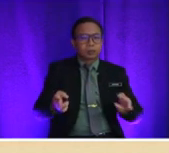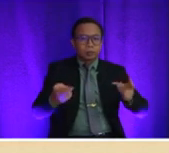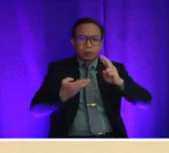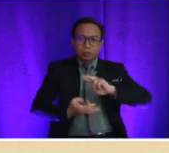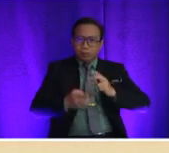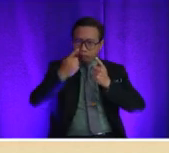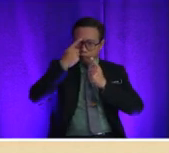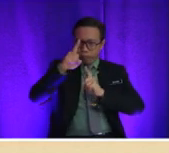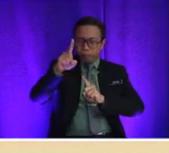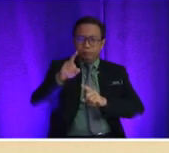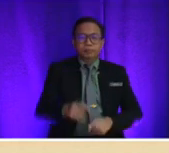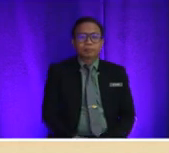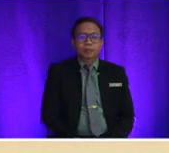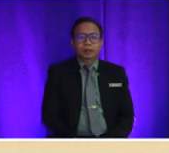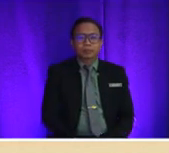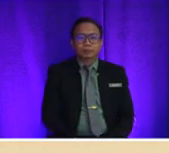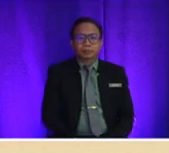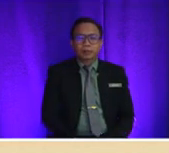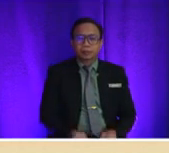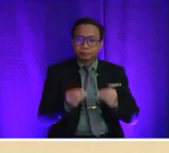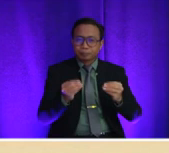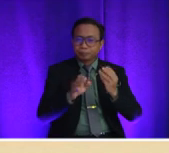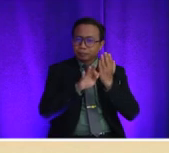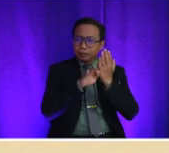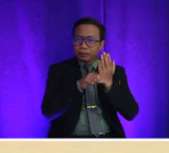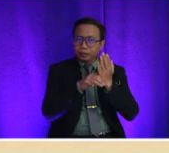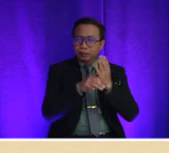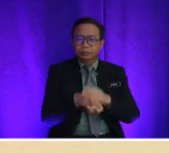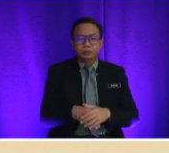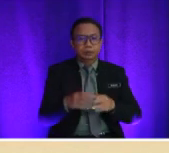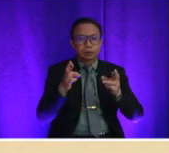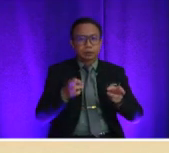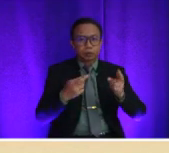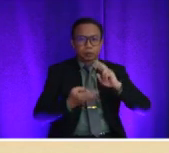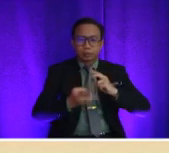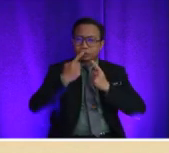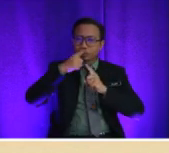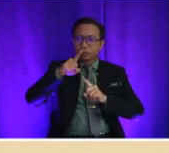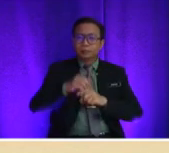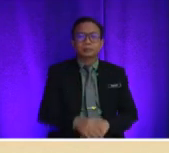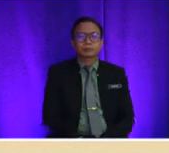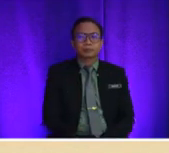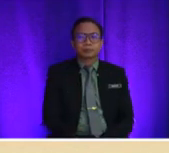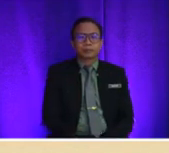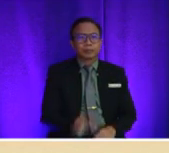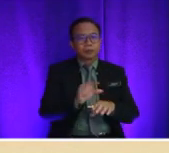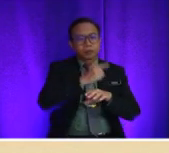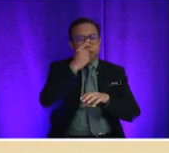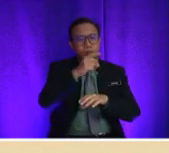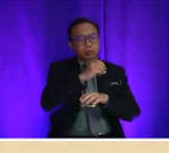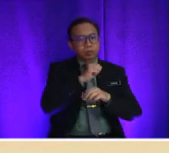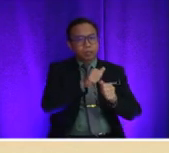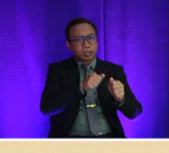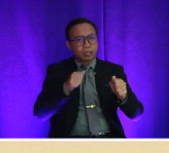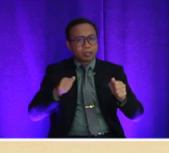oke ya Ini dia ada dibagi fungsi dan juga di rumah jawaban jadi kita tengok baik digunakan untuk mencegah penyakit